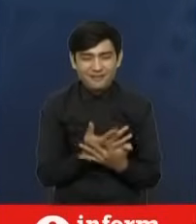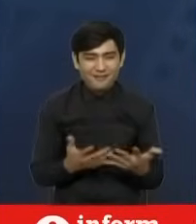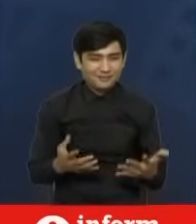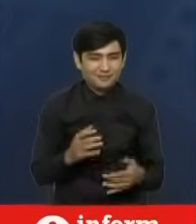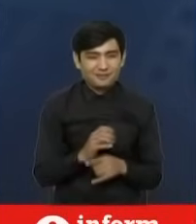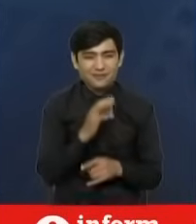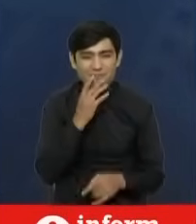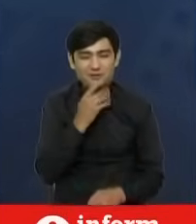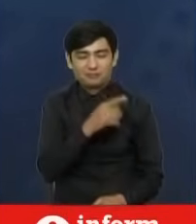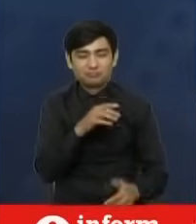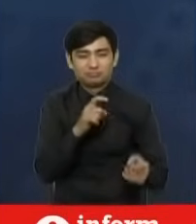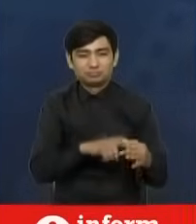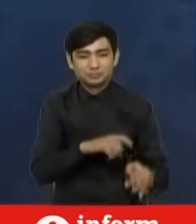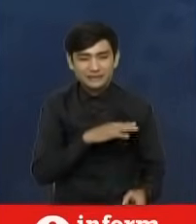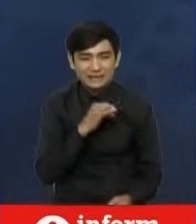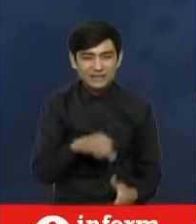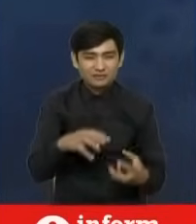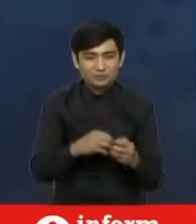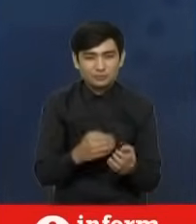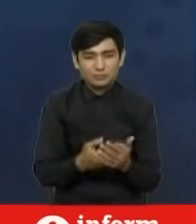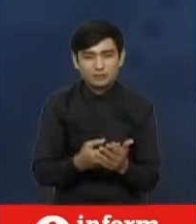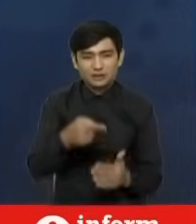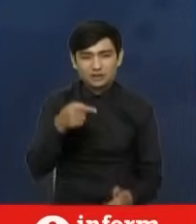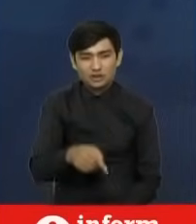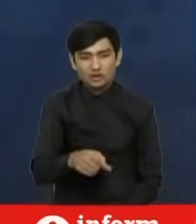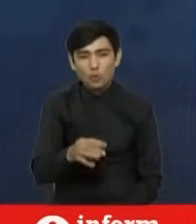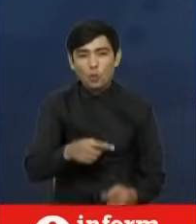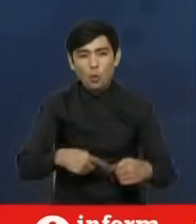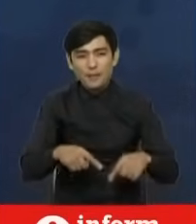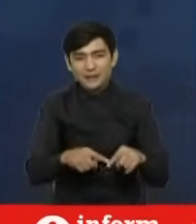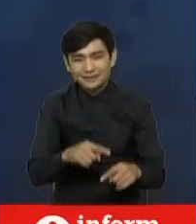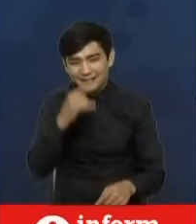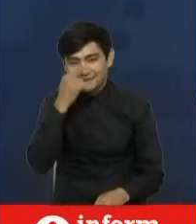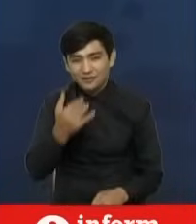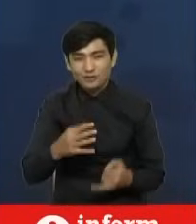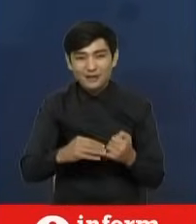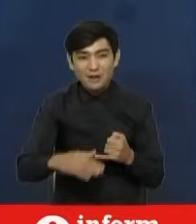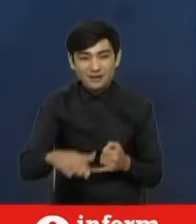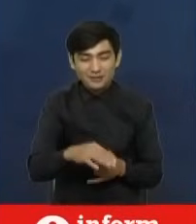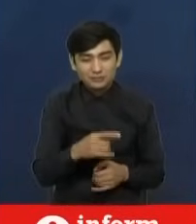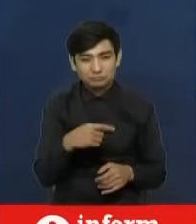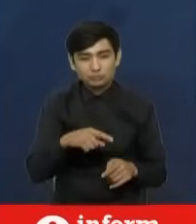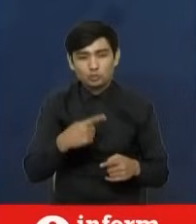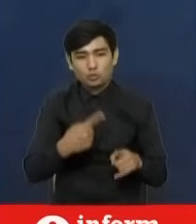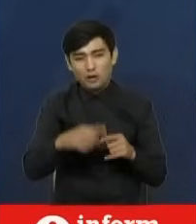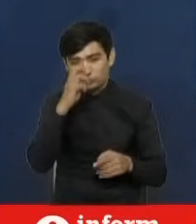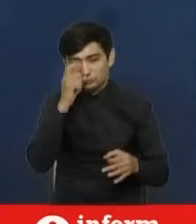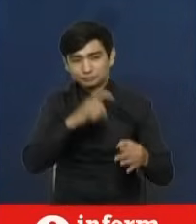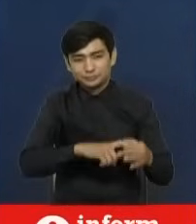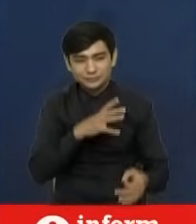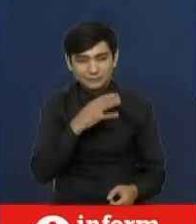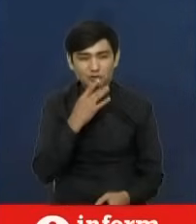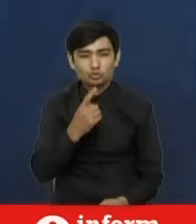сегодня прокуроры анализируют сведения о более чем 1000 объектов имущества в Казахстане и свыше 150 объектах за